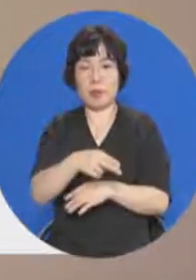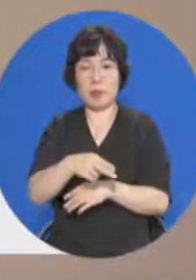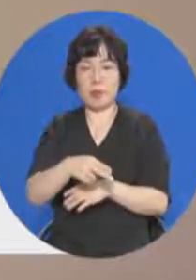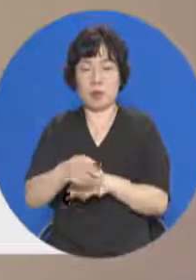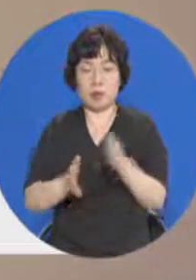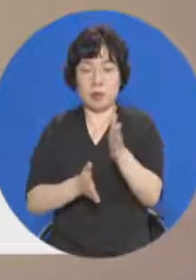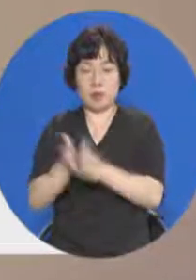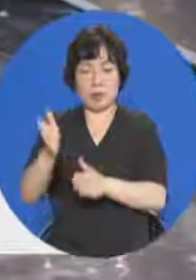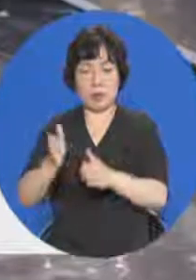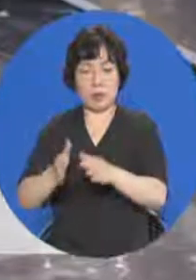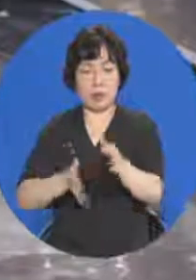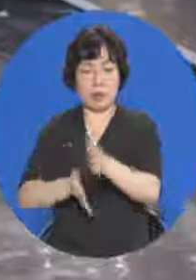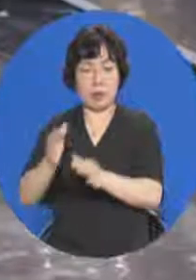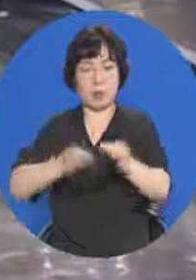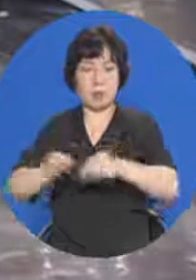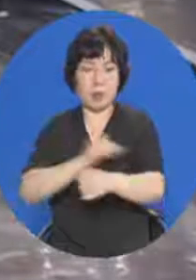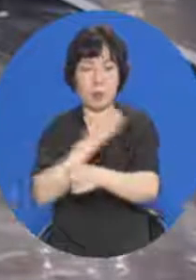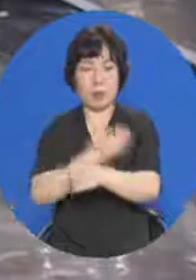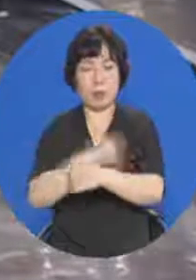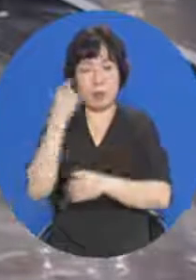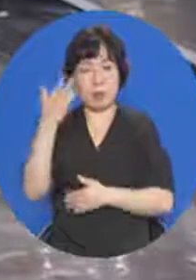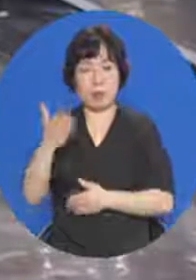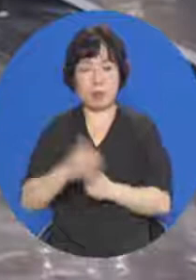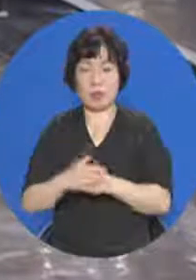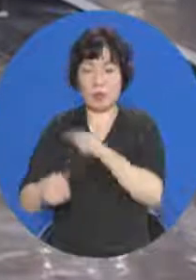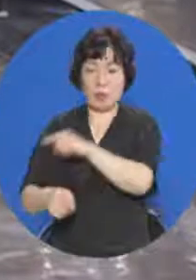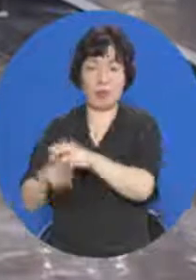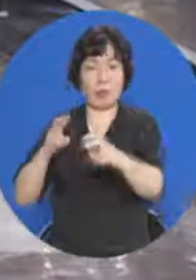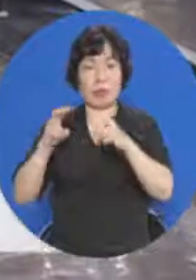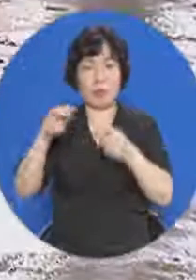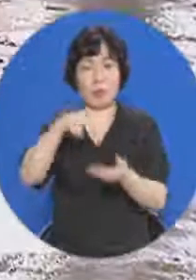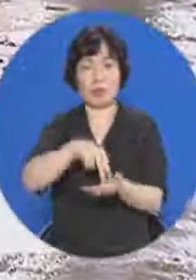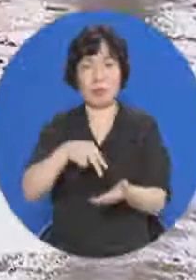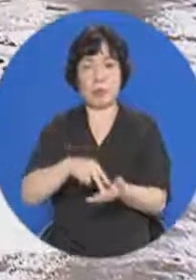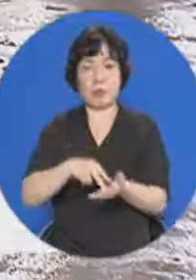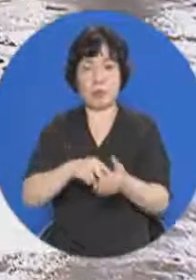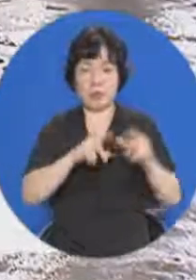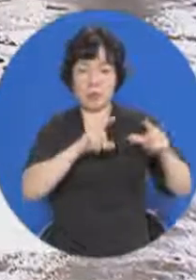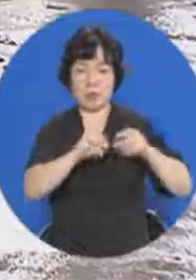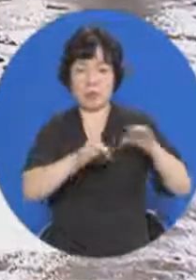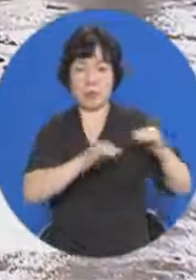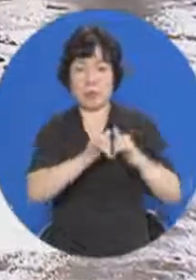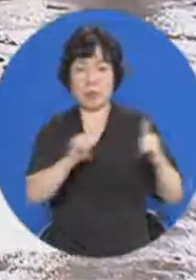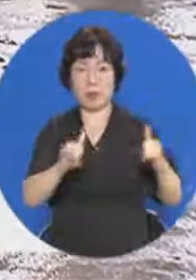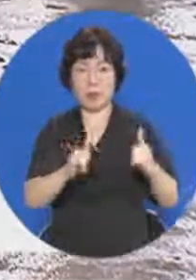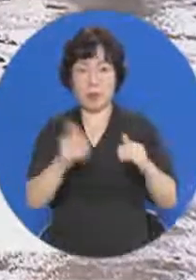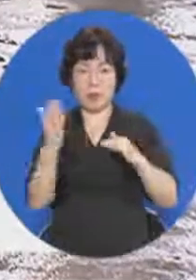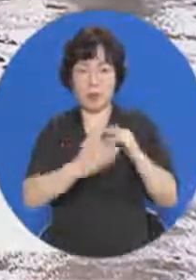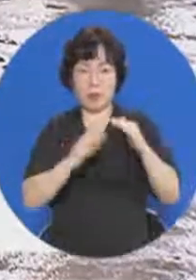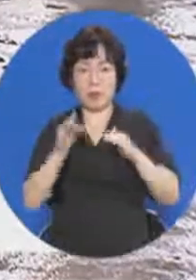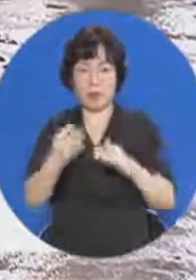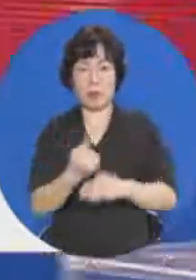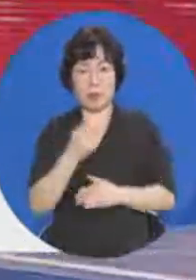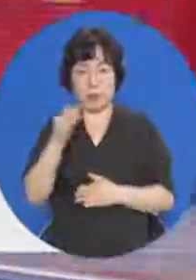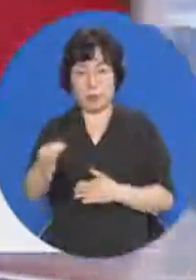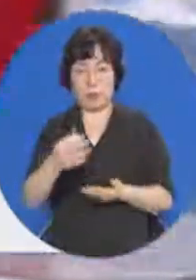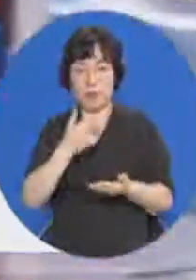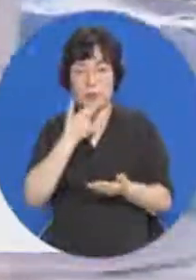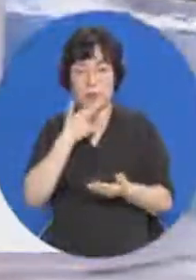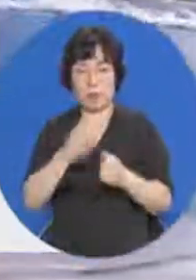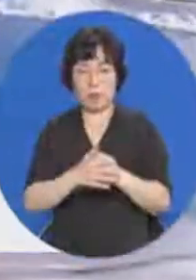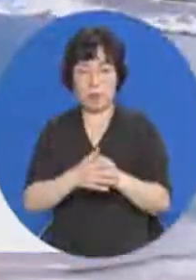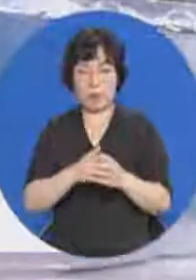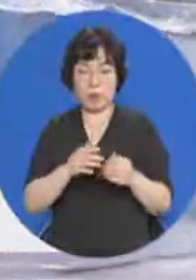시장 관리권입니다. 반면 주식회사 측은 일부 상인들이 공과금을 의도적으로 내지 않으면서 회사의